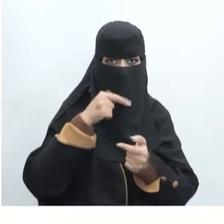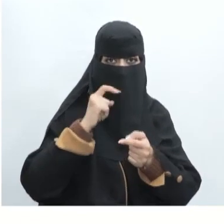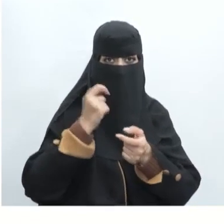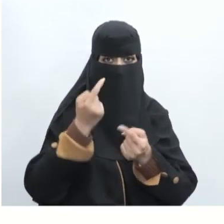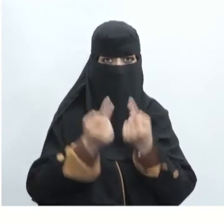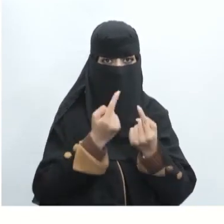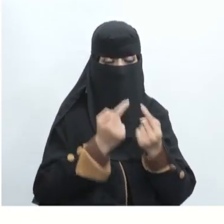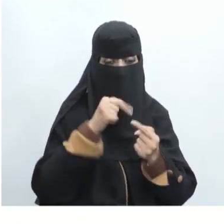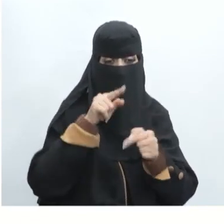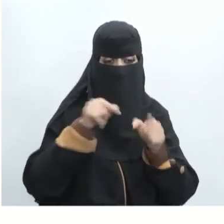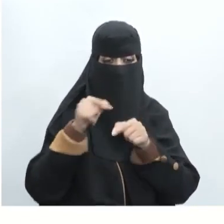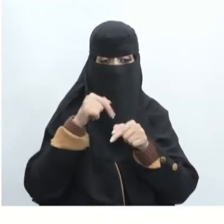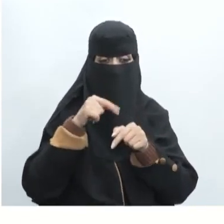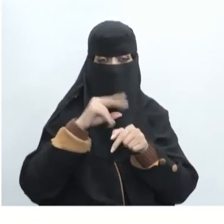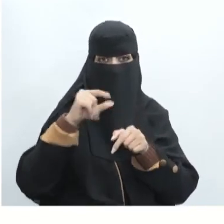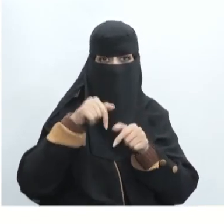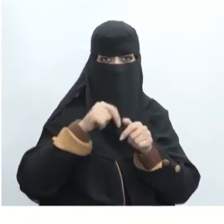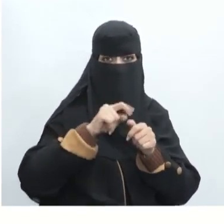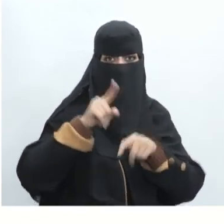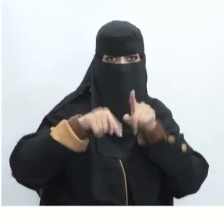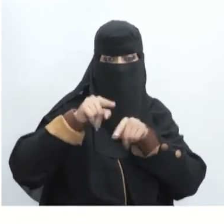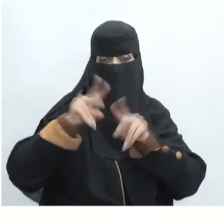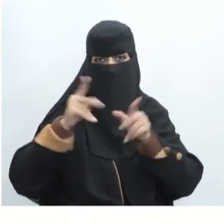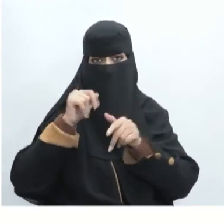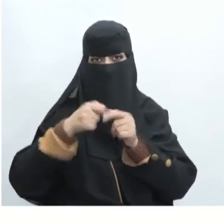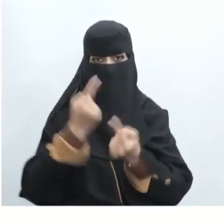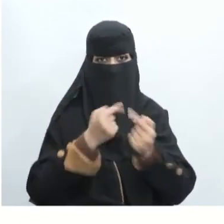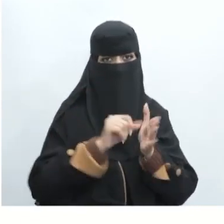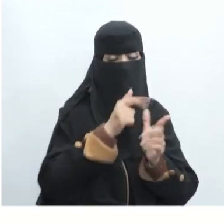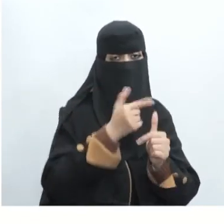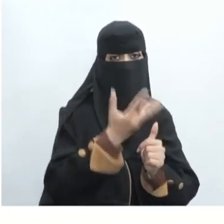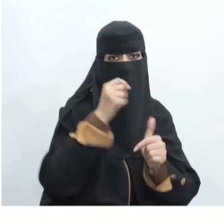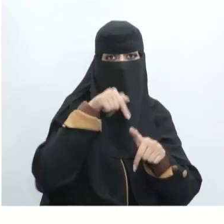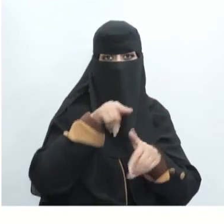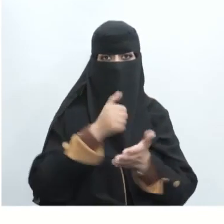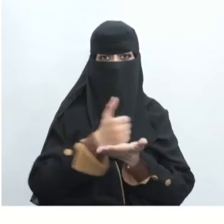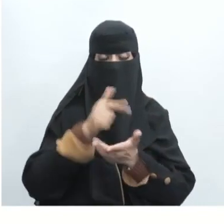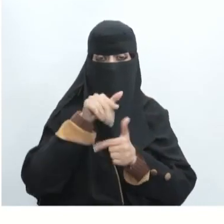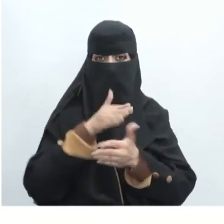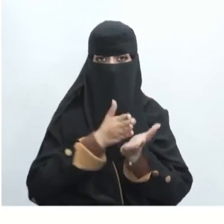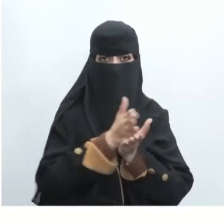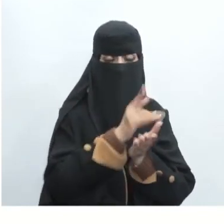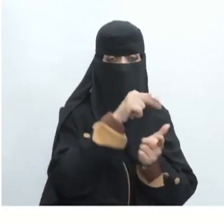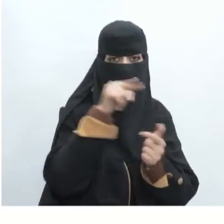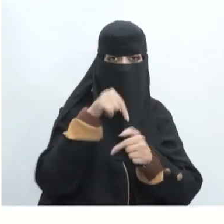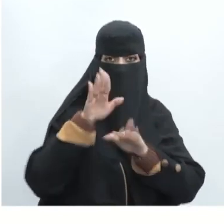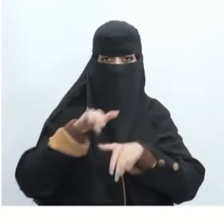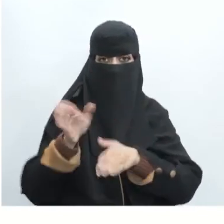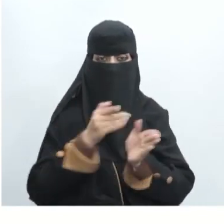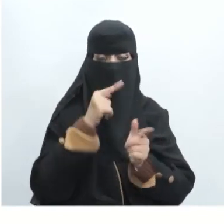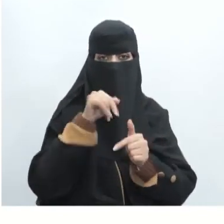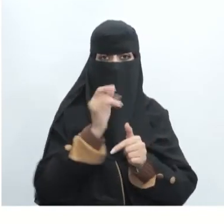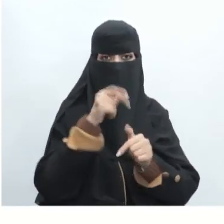فرقت بينها وبين الزراعه الحديثه وما ينتج عنها وبهذا الاسلوب وبهذه الطريقه هي تعد